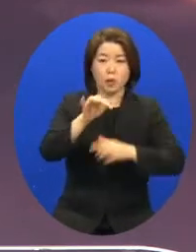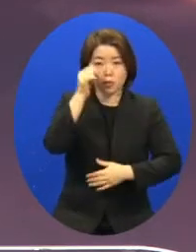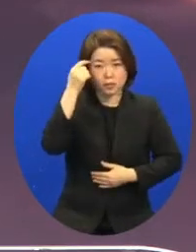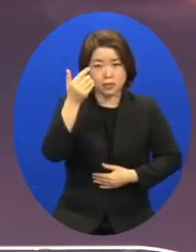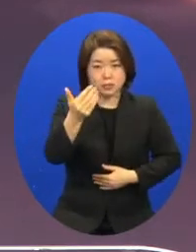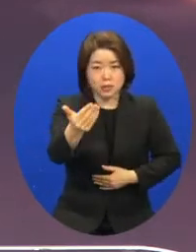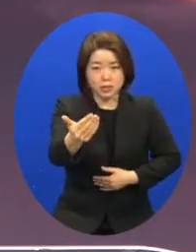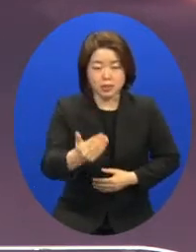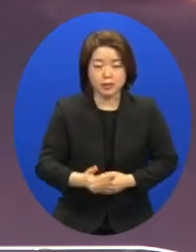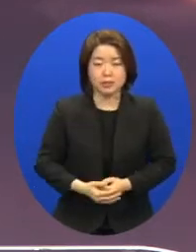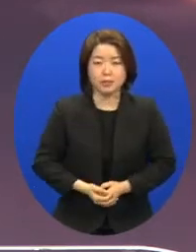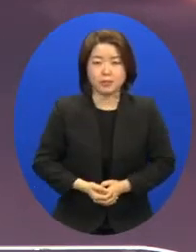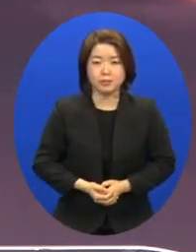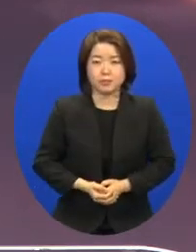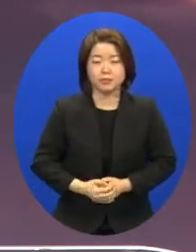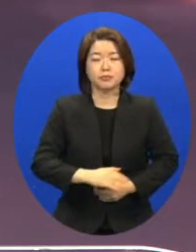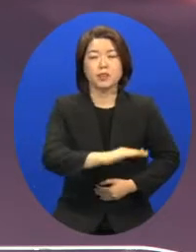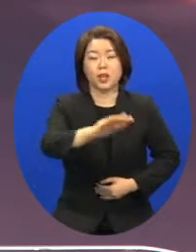우리가